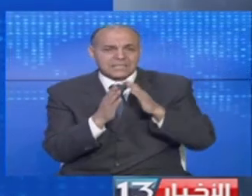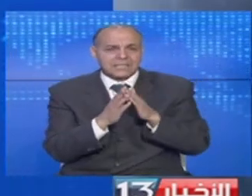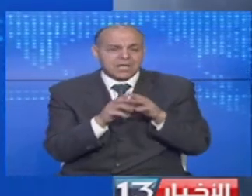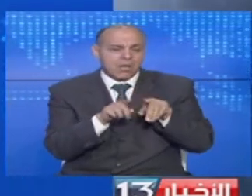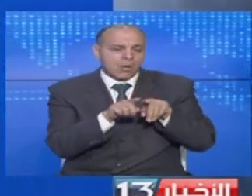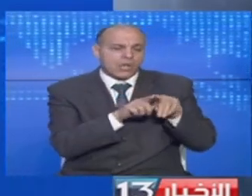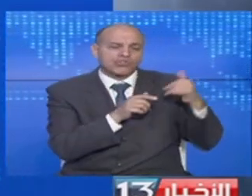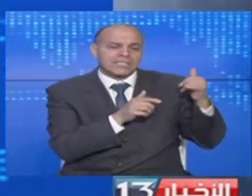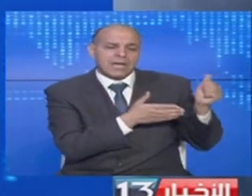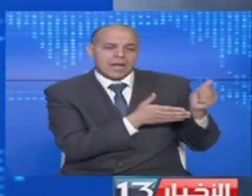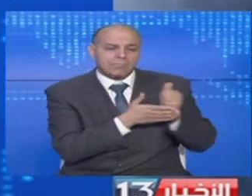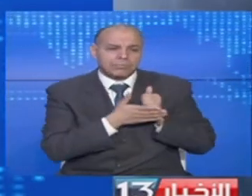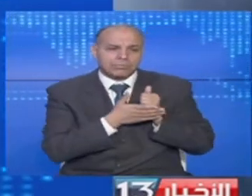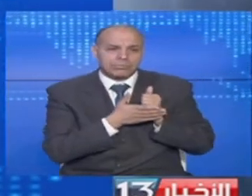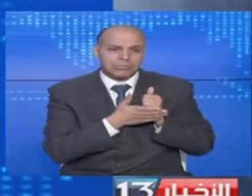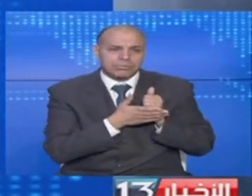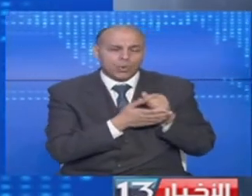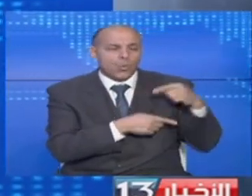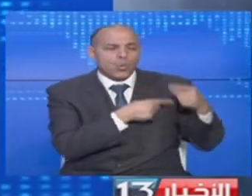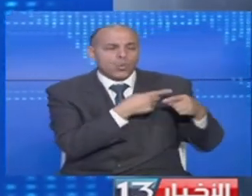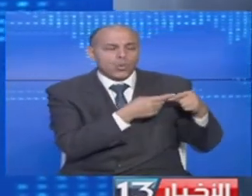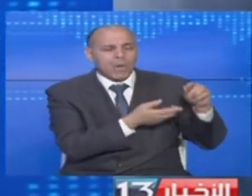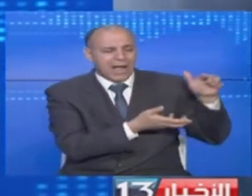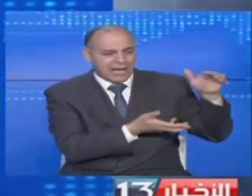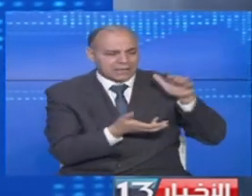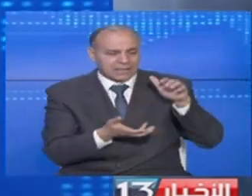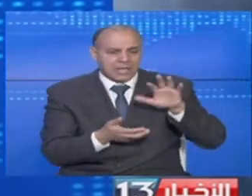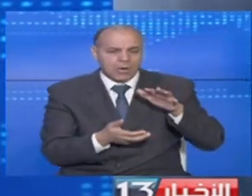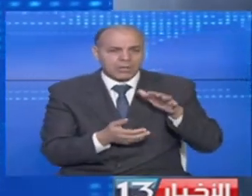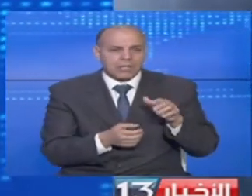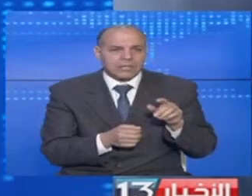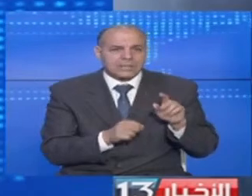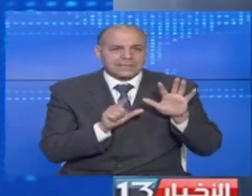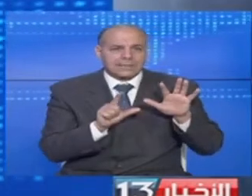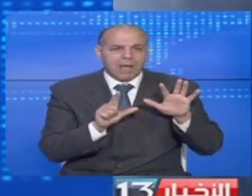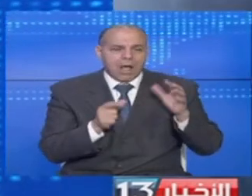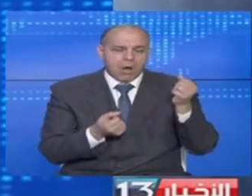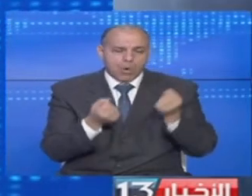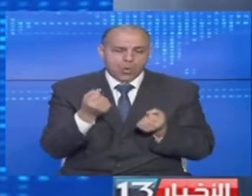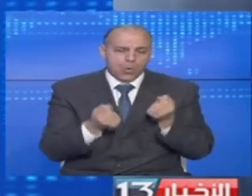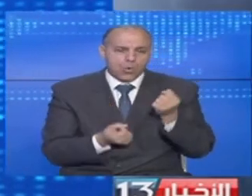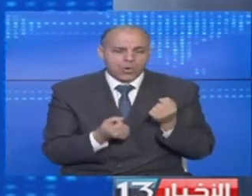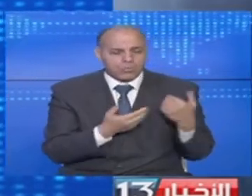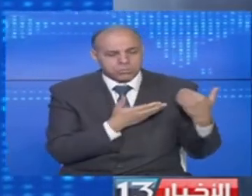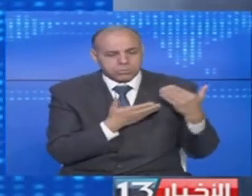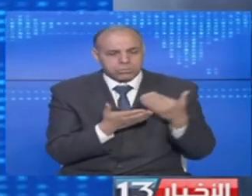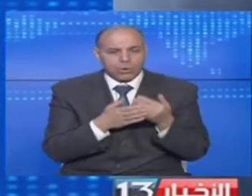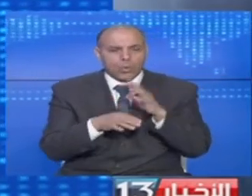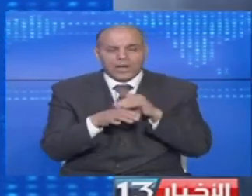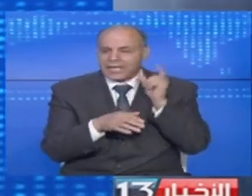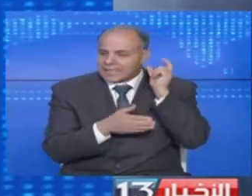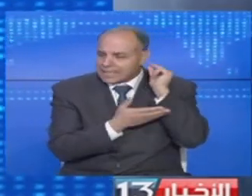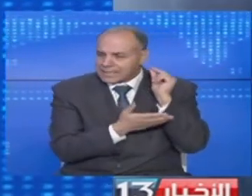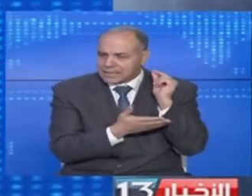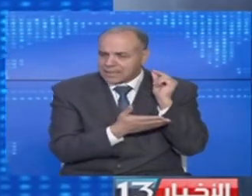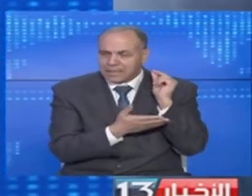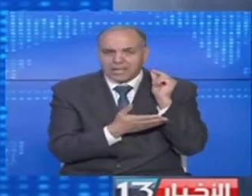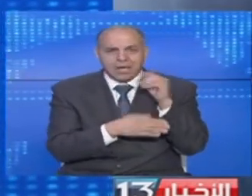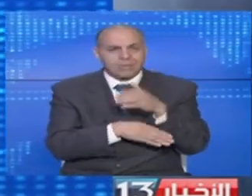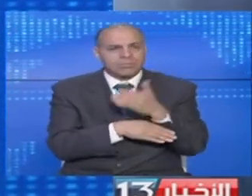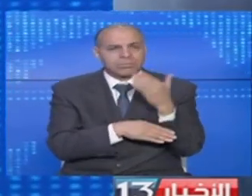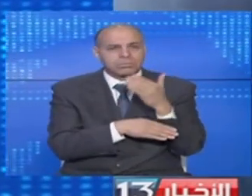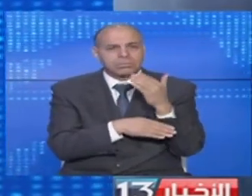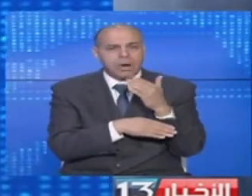الشقيقة الجزائر من خلال شحنات يومية بمعدل 7 شاحنات بدأت في الوصول إلى ولاية القصرين عبر